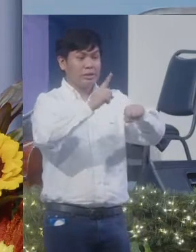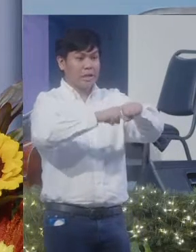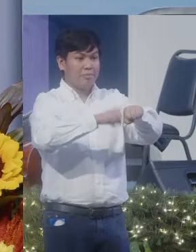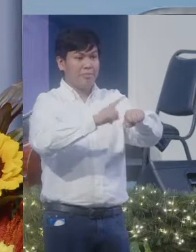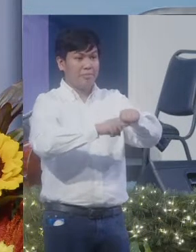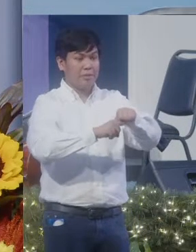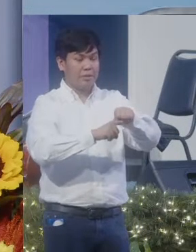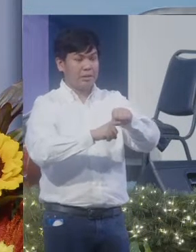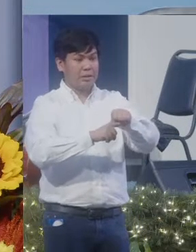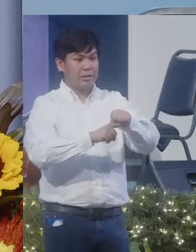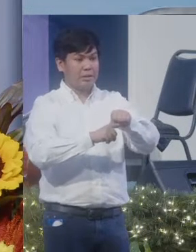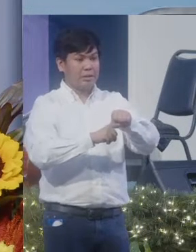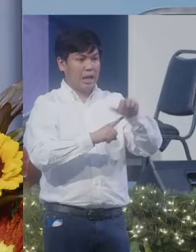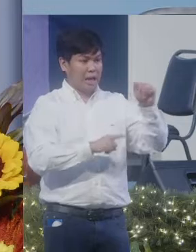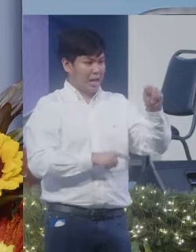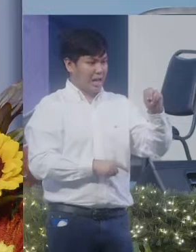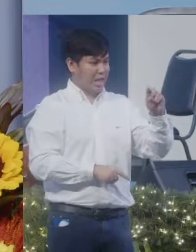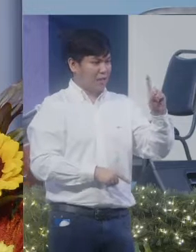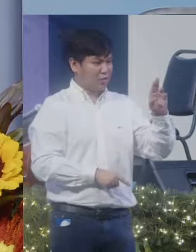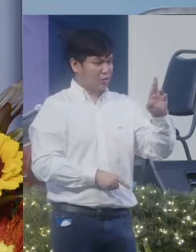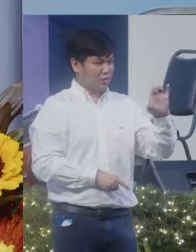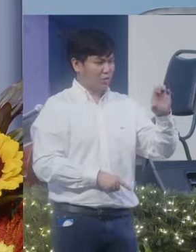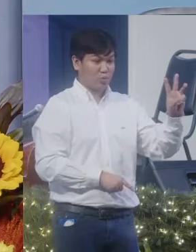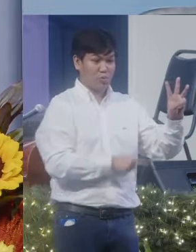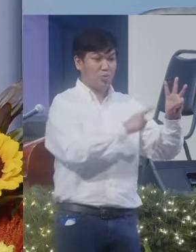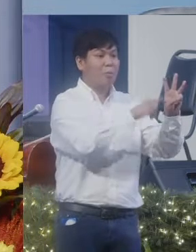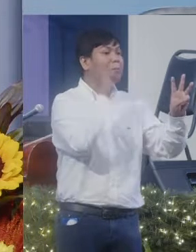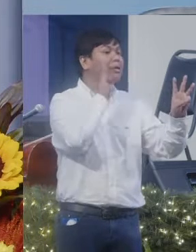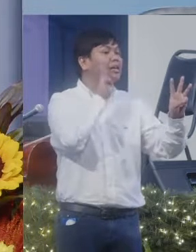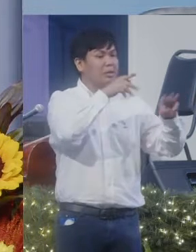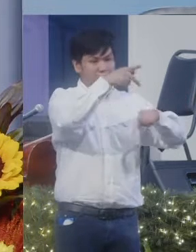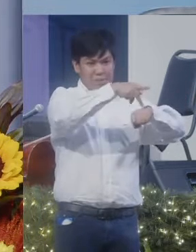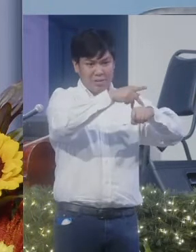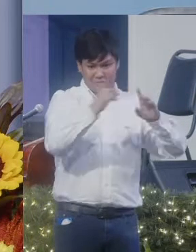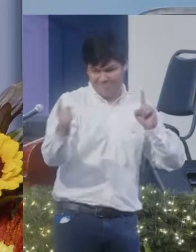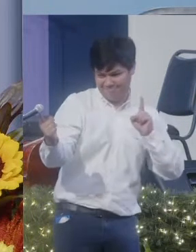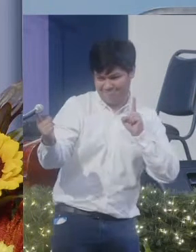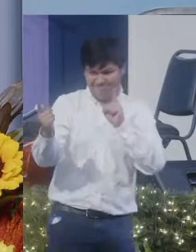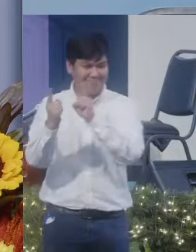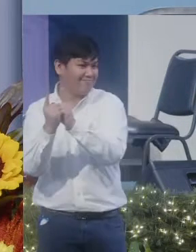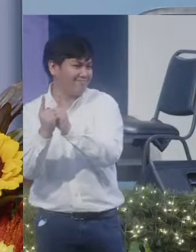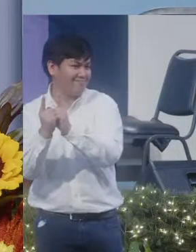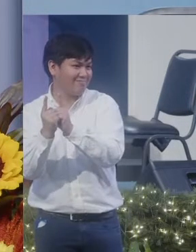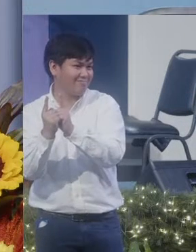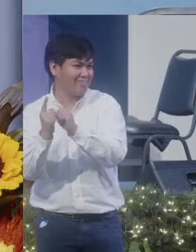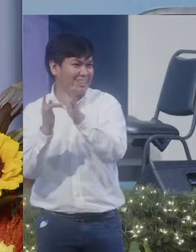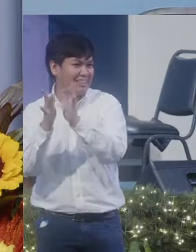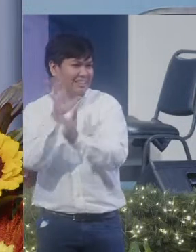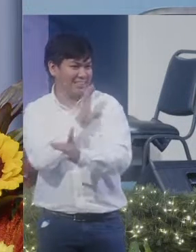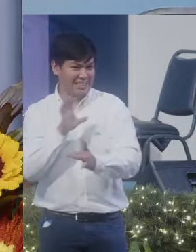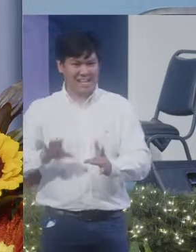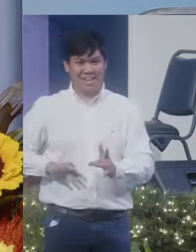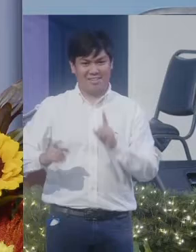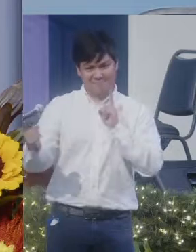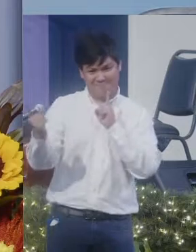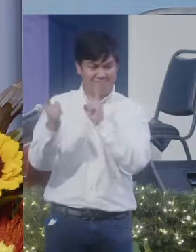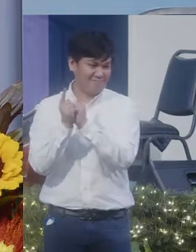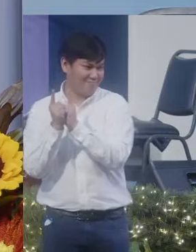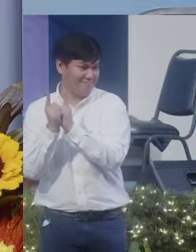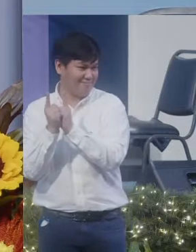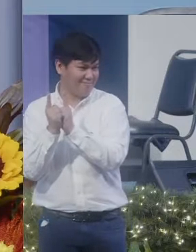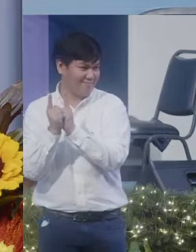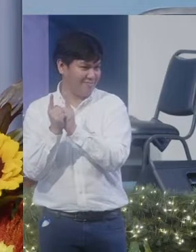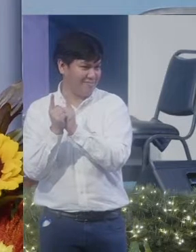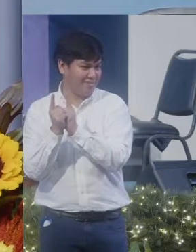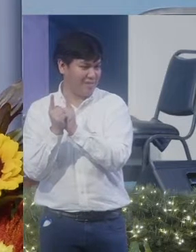Simon, kay Jesus. Sabi dito sa John 1:42, he brought him to Jesus.